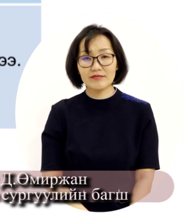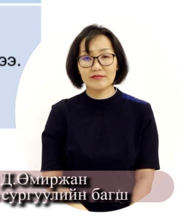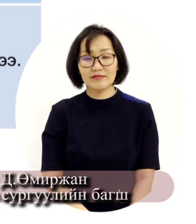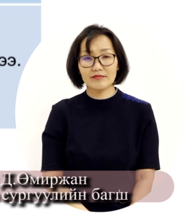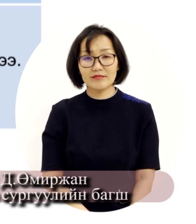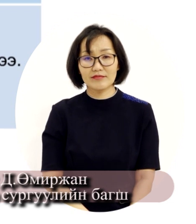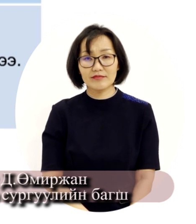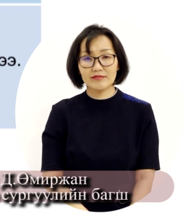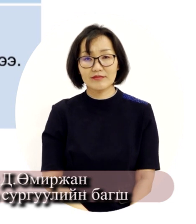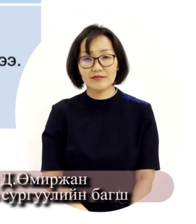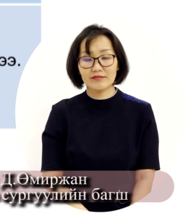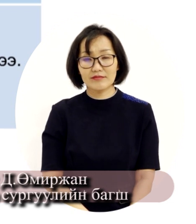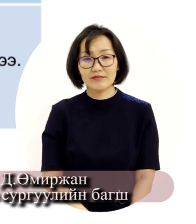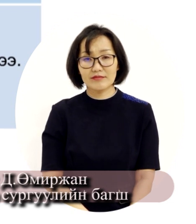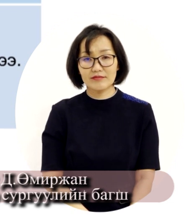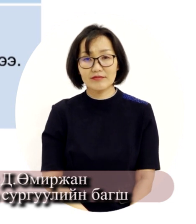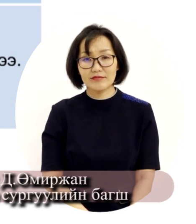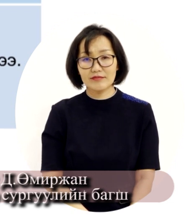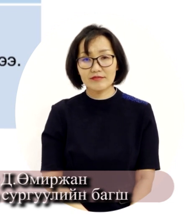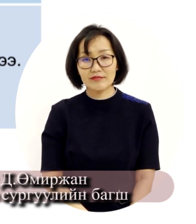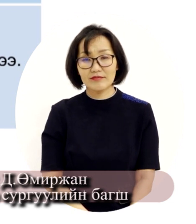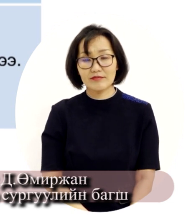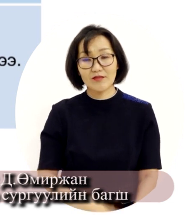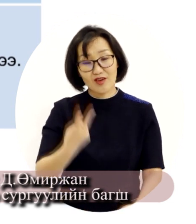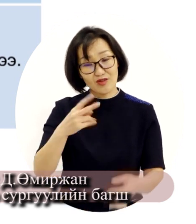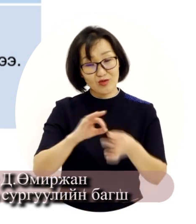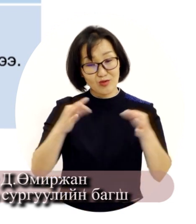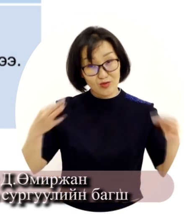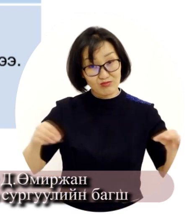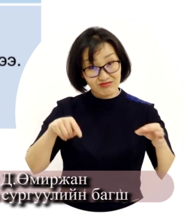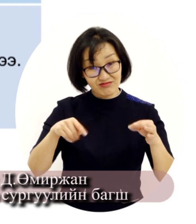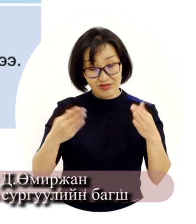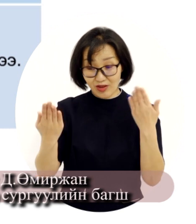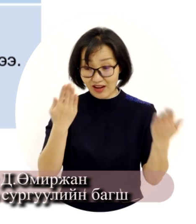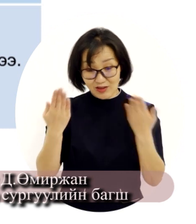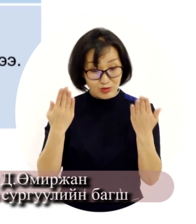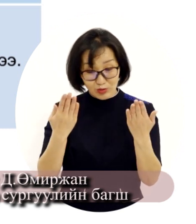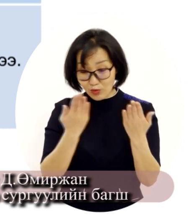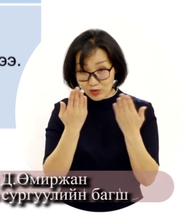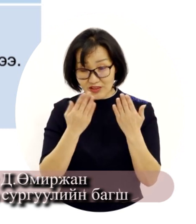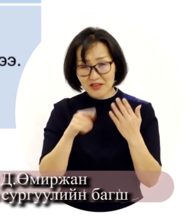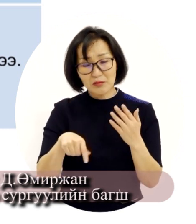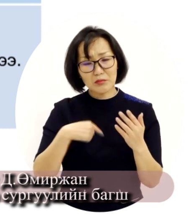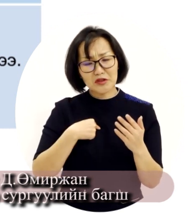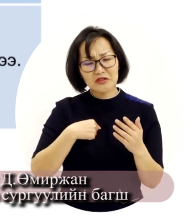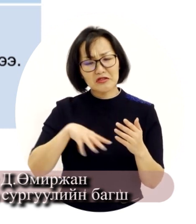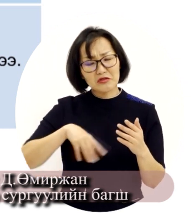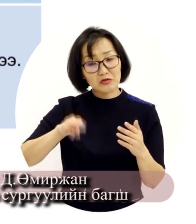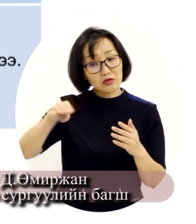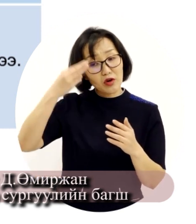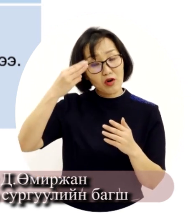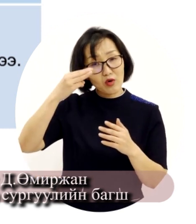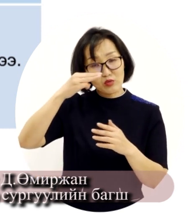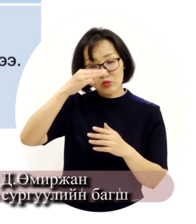Әр кім өзінің өмір баянын білетін, мысалы, мен 2011 жылы туған қазір өсейдім деп айтқан, немесе қазір 9 жастамын